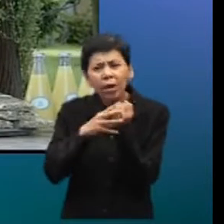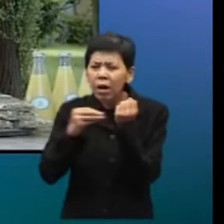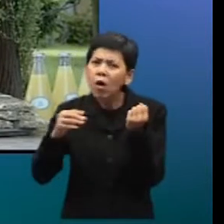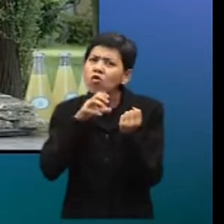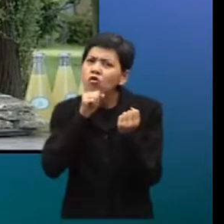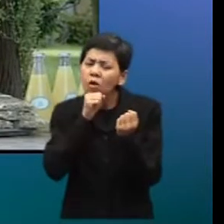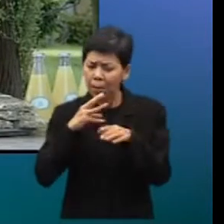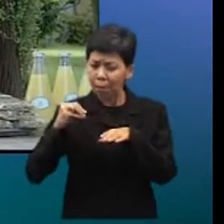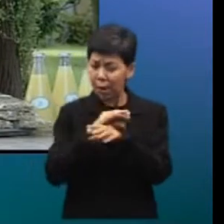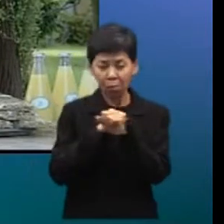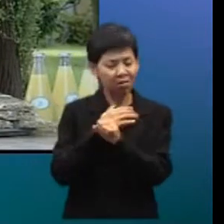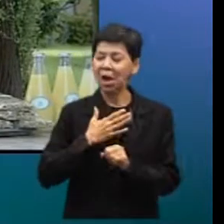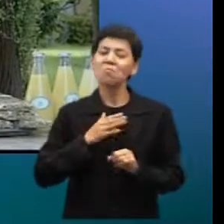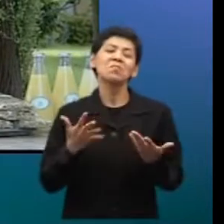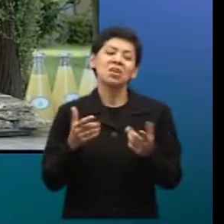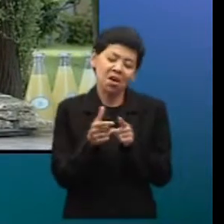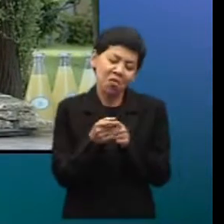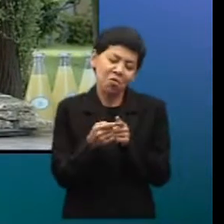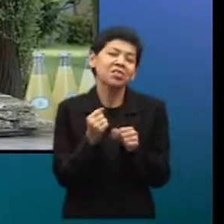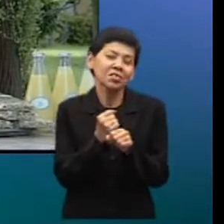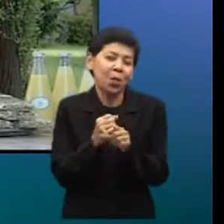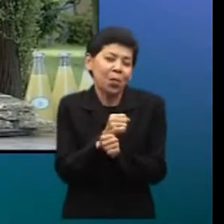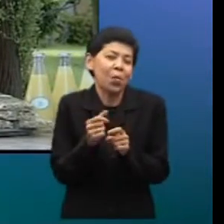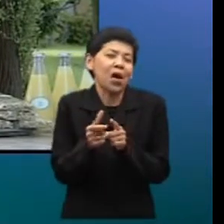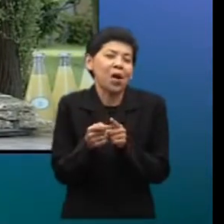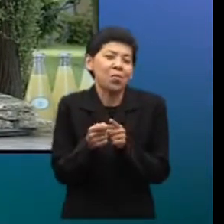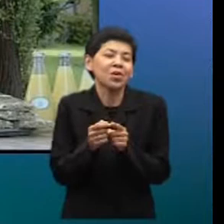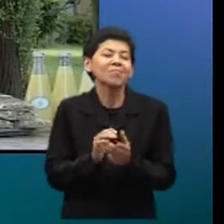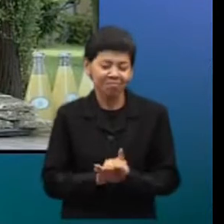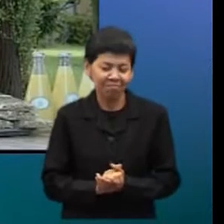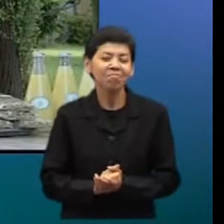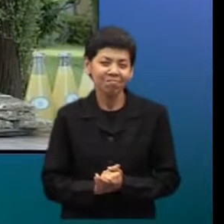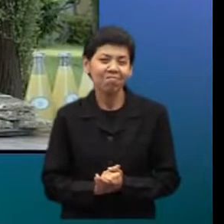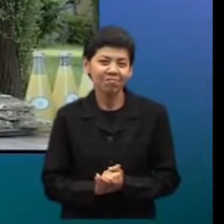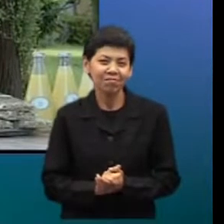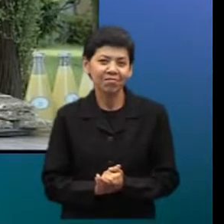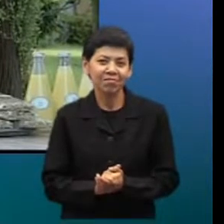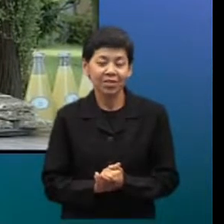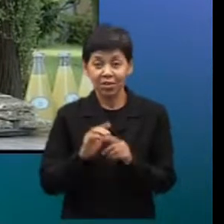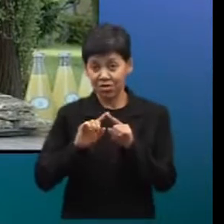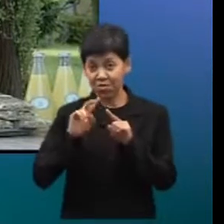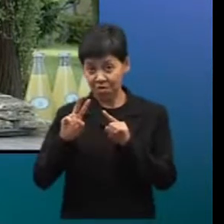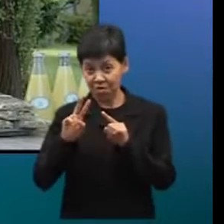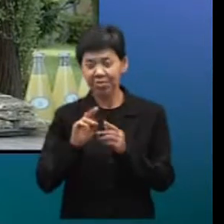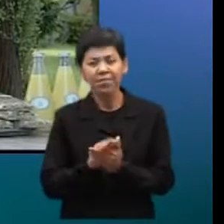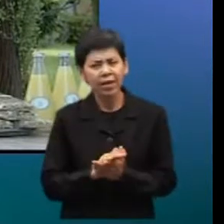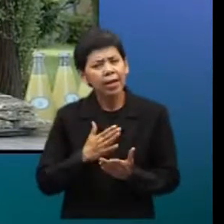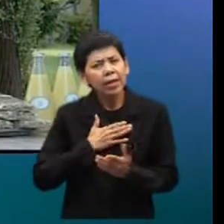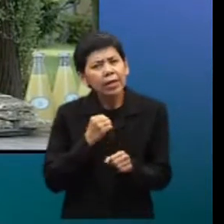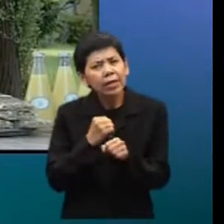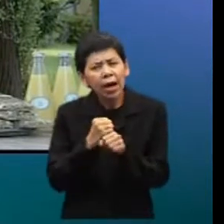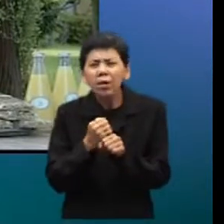างเงี้ยค่ะแต่ของเราไม่มีมีเฉพาะข้าวโพดเราก็เลยต้องทำเป็นน้ำนมข้าวโพดออกมานะคะส่วนอันที่สองก็คือเป็นข้